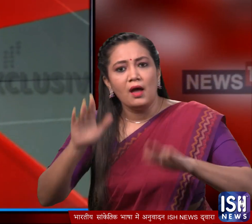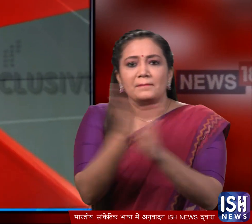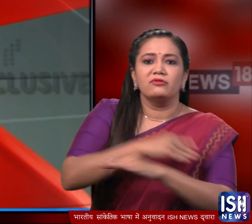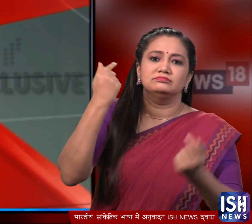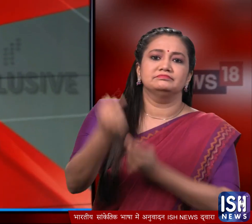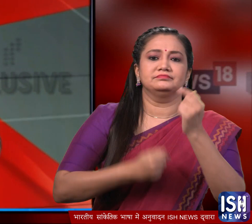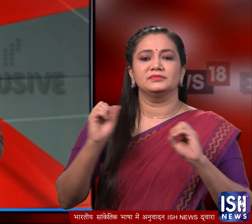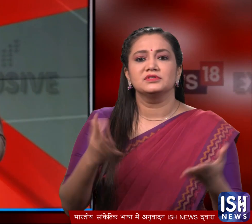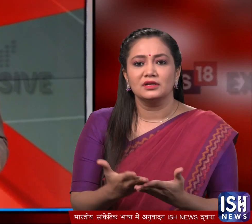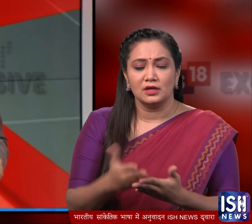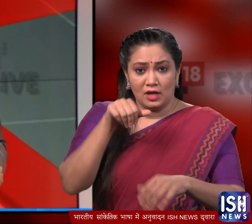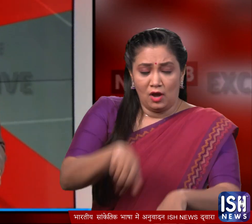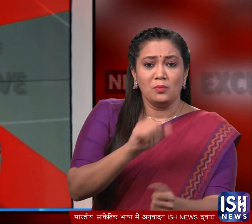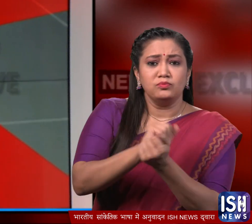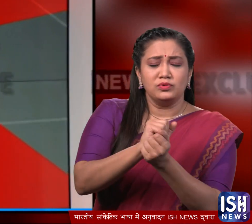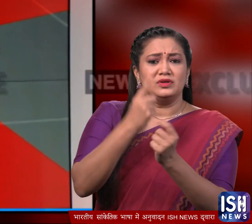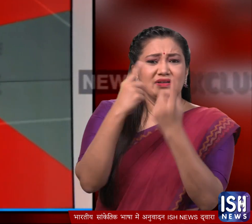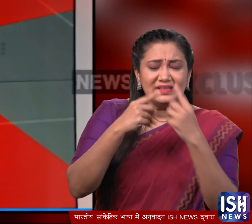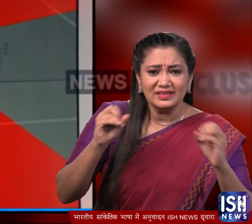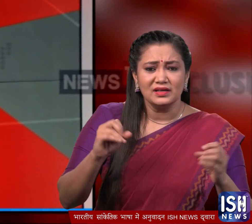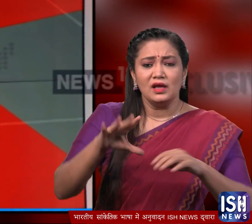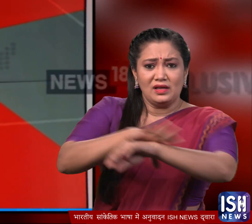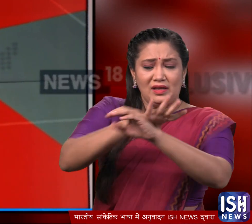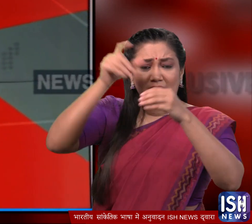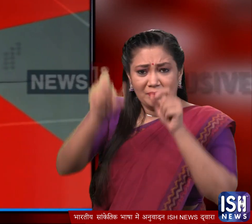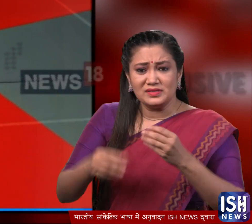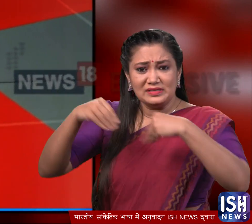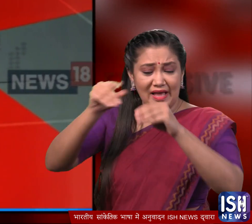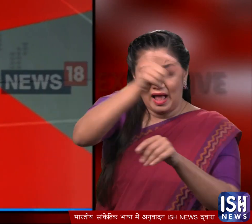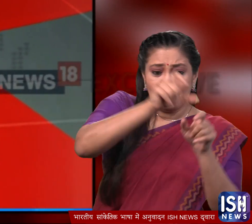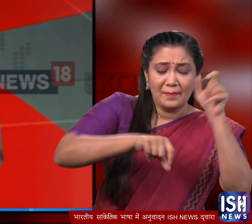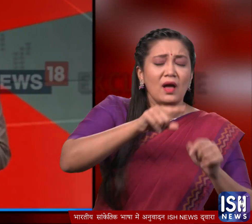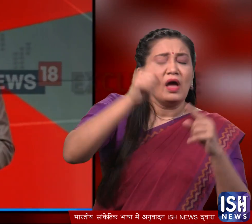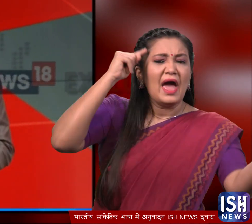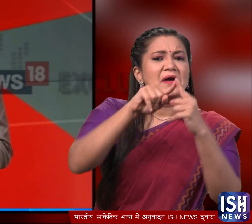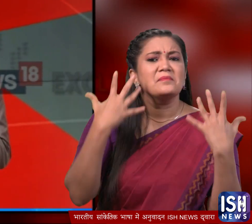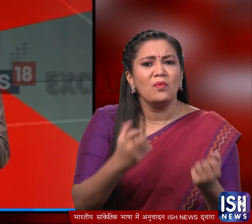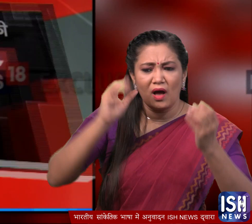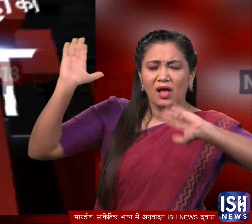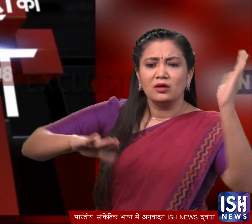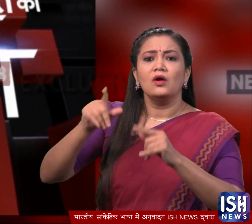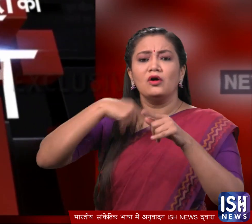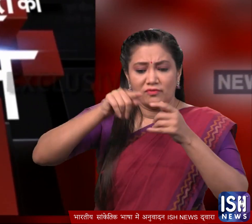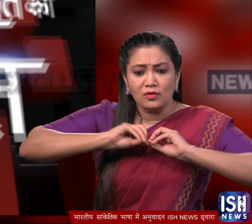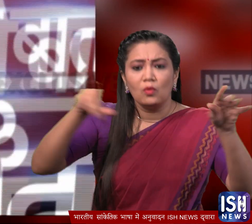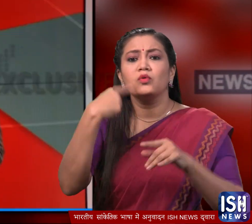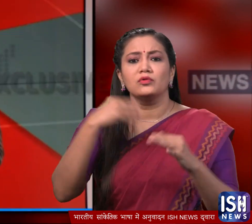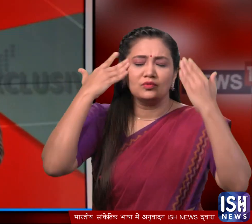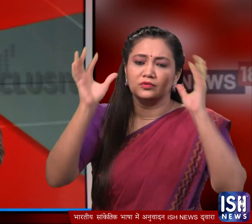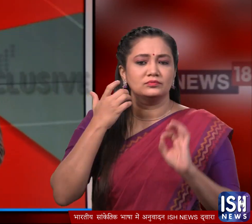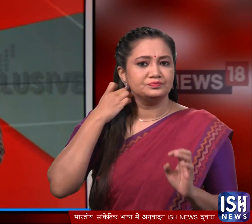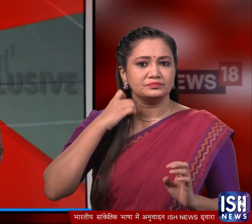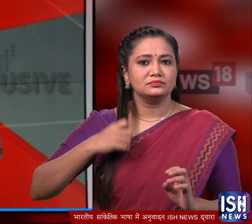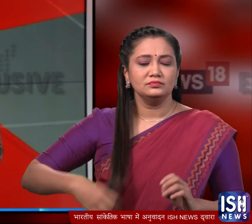राजनीति गर्मा गई, जबकि पुलिस अभी ये नहीं पता लगा पाई है कि चूड़ी बेचने वाले को पीटने वालों की मंशा क्या थी और वीडियो किसने वायरल की। जम्मू